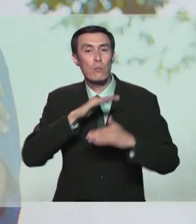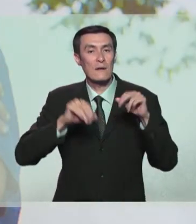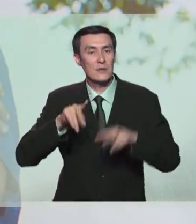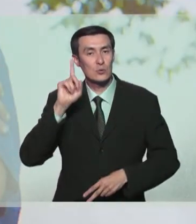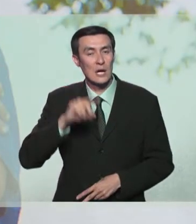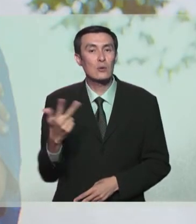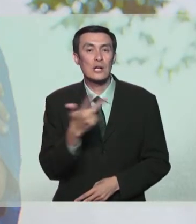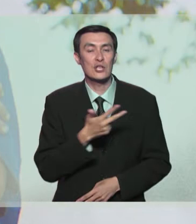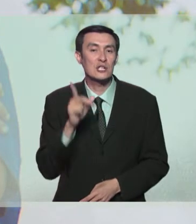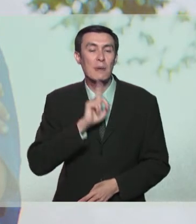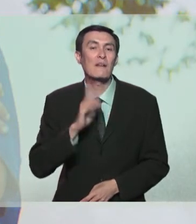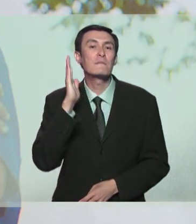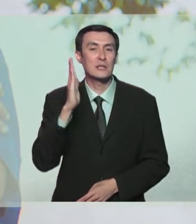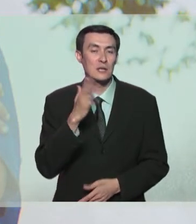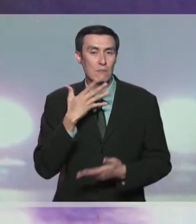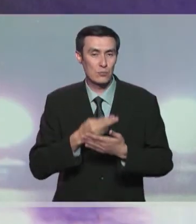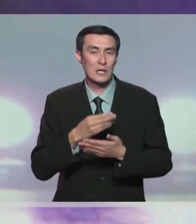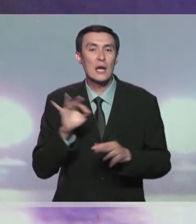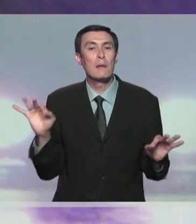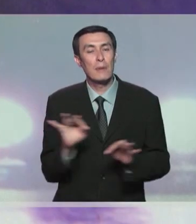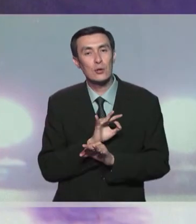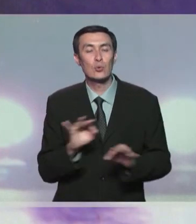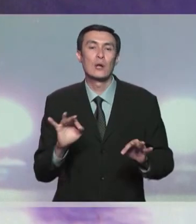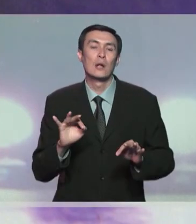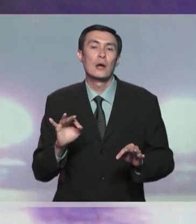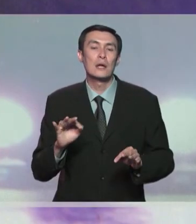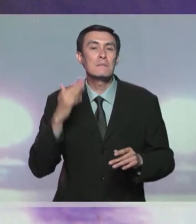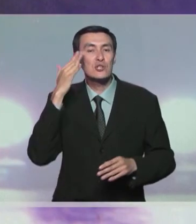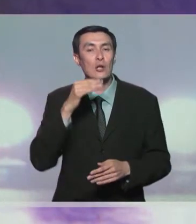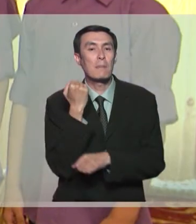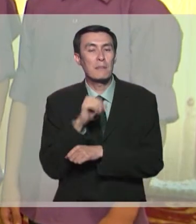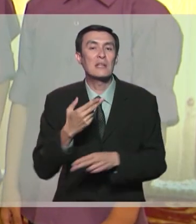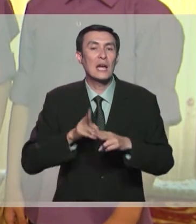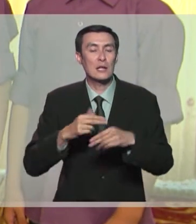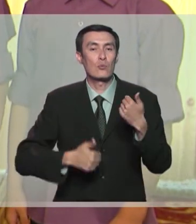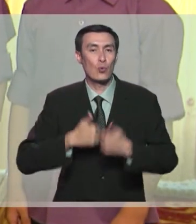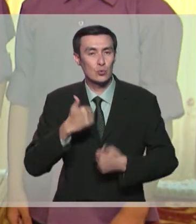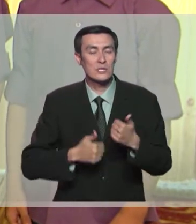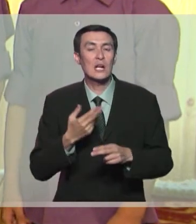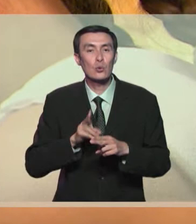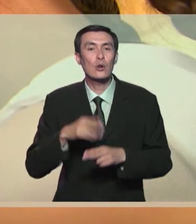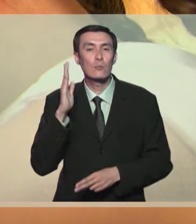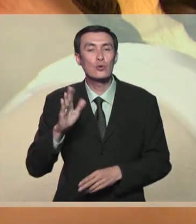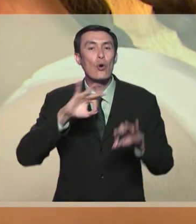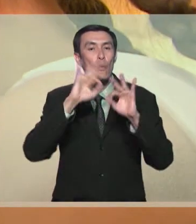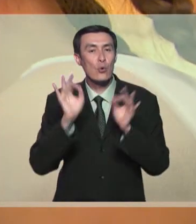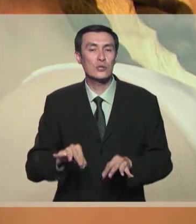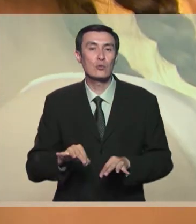у тройняшек все еще впереди. Они поют, танцуют и мечтают о победе на конкурсе, который пройдет